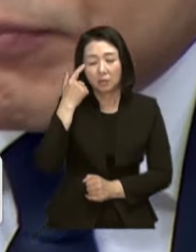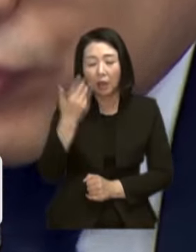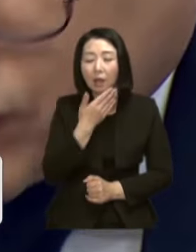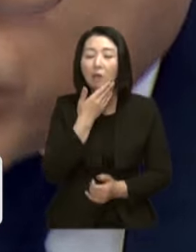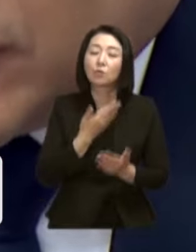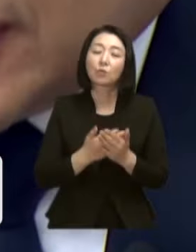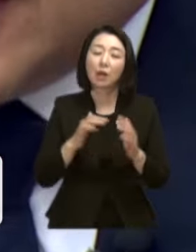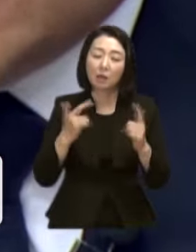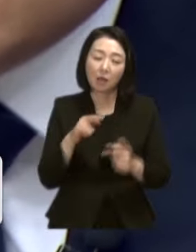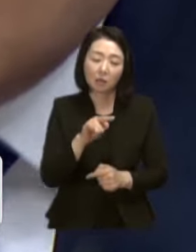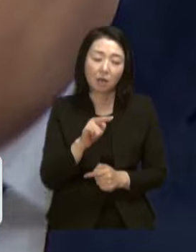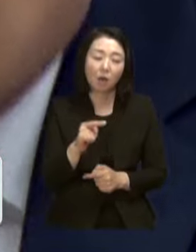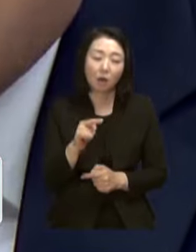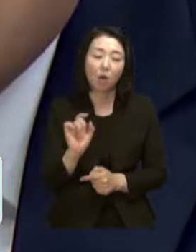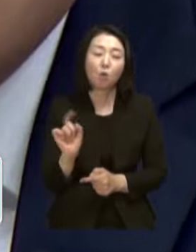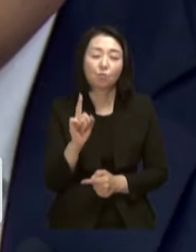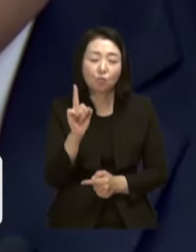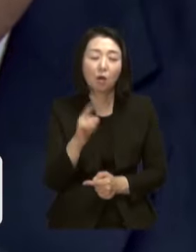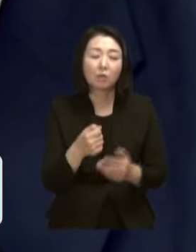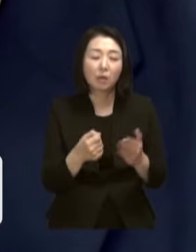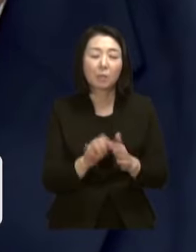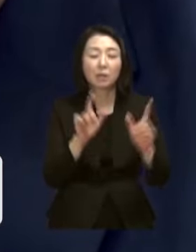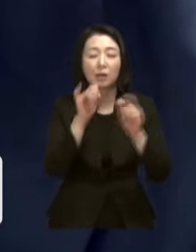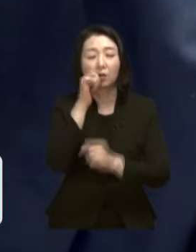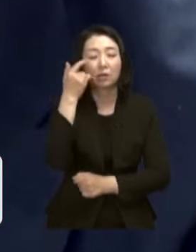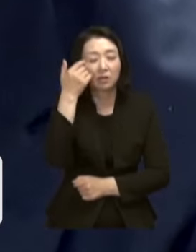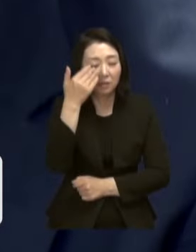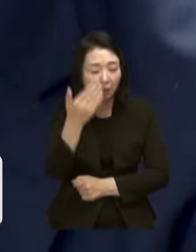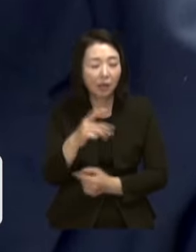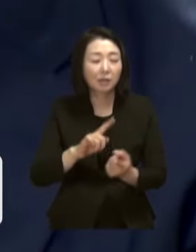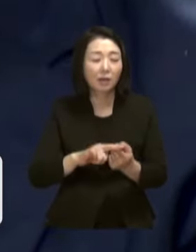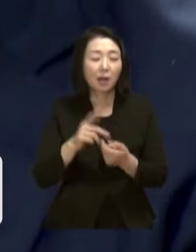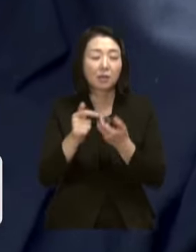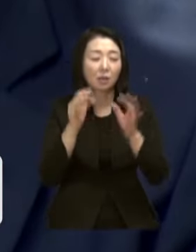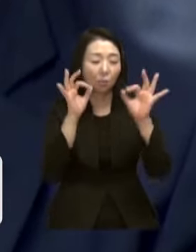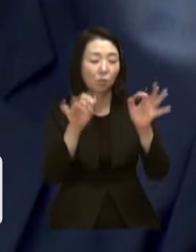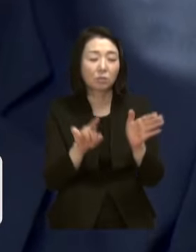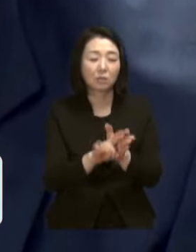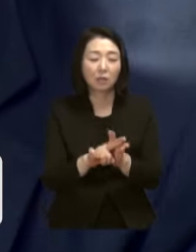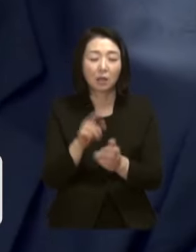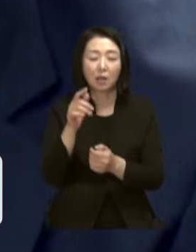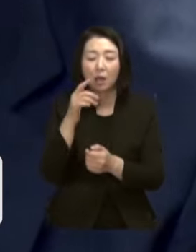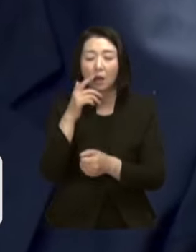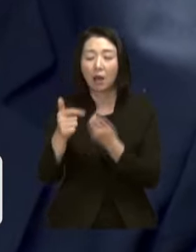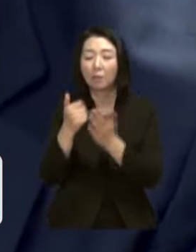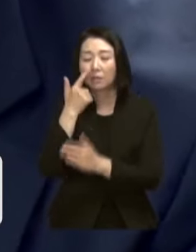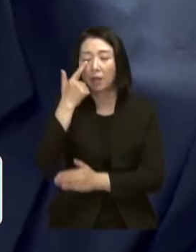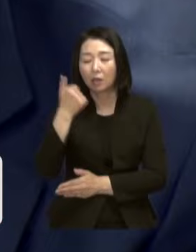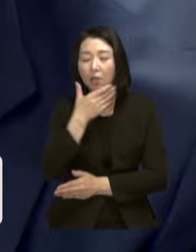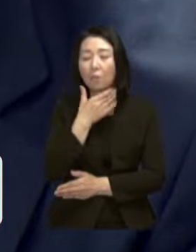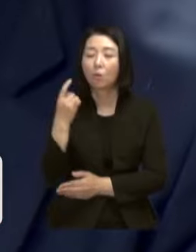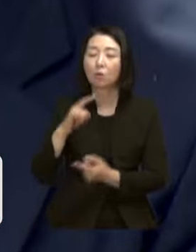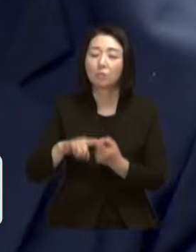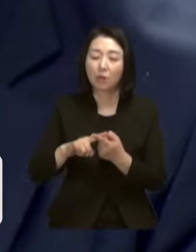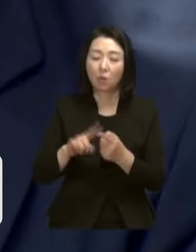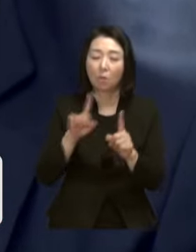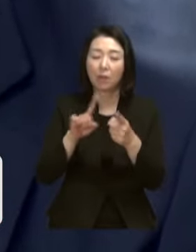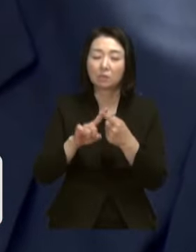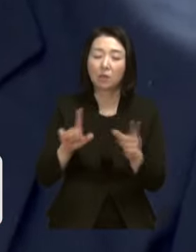그가 무엇으로 인해 살아가느냐를 하나님께서 보시는 줄 믿사오니, 아버지 하나님, 복음으로 말씀으로 살아가는 이